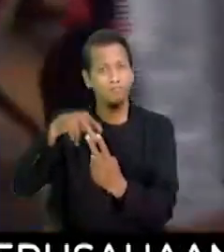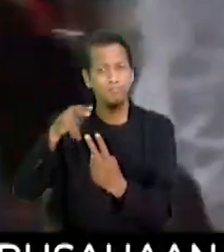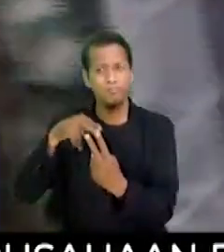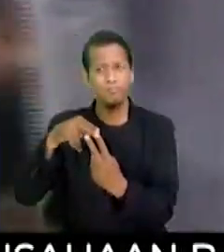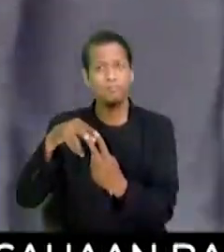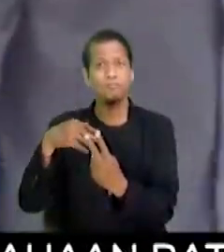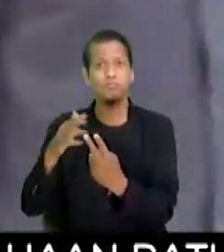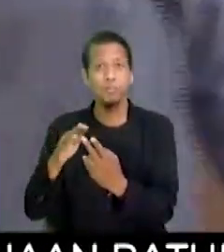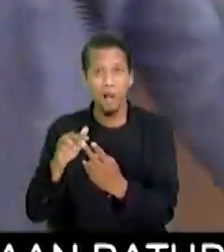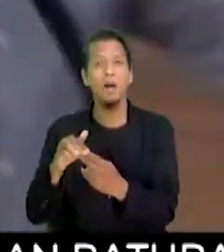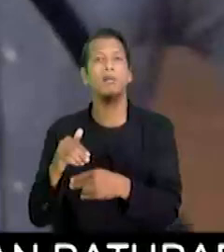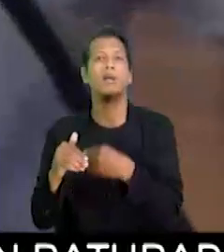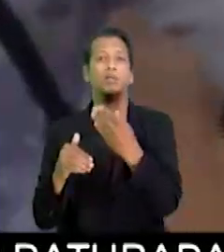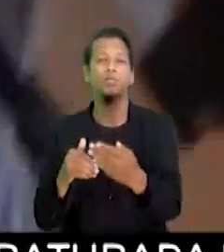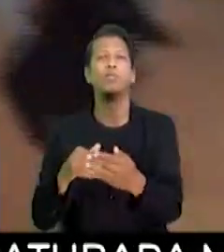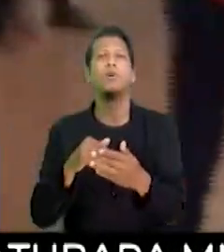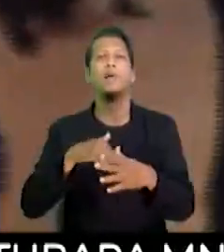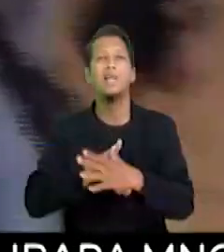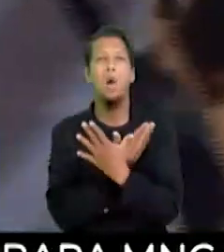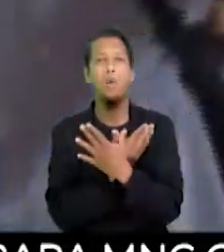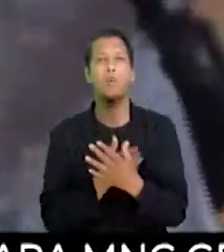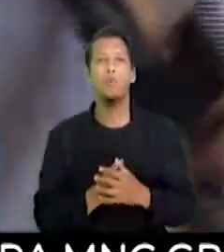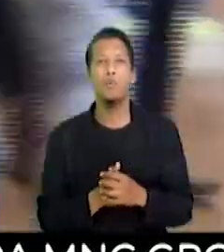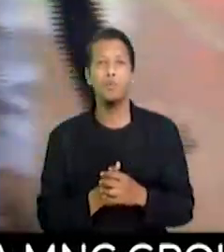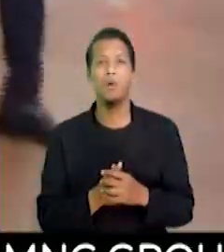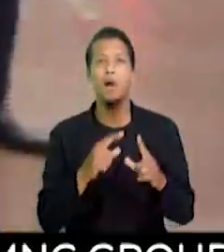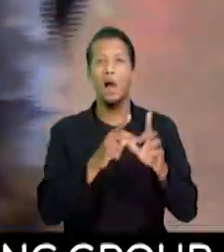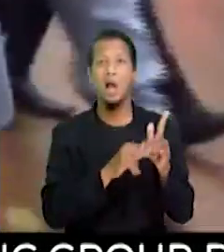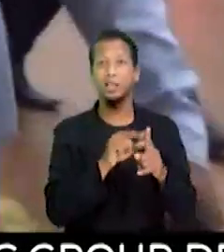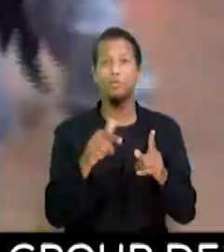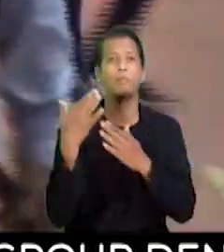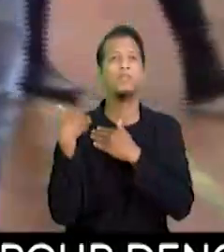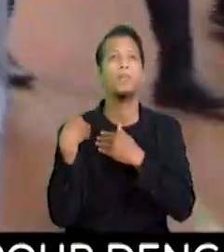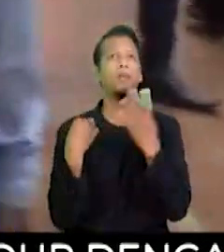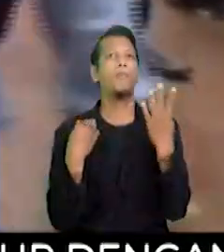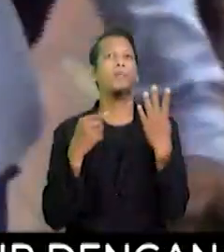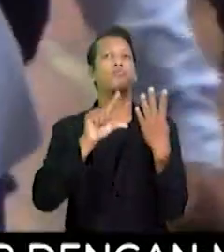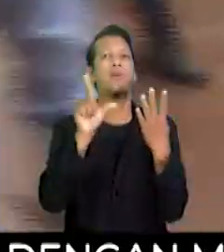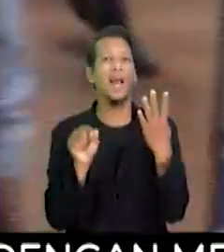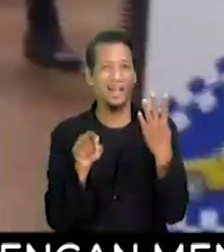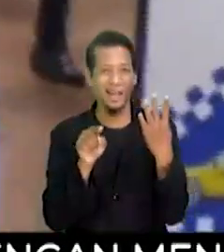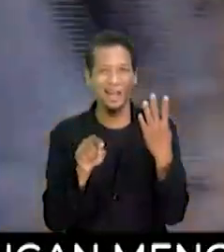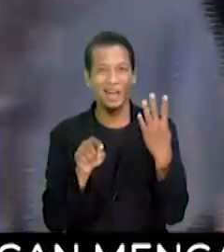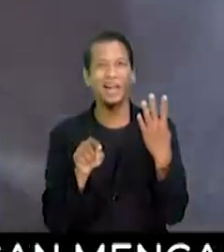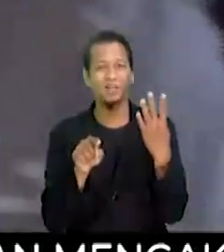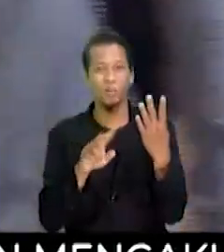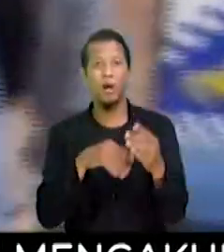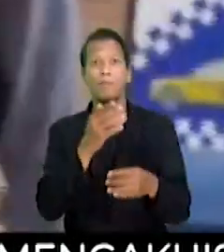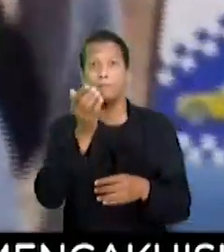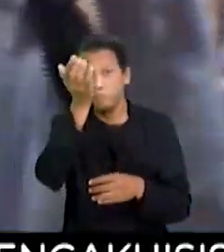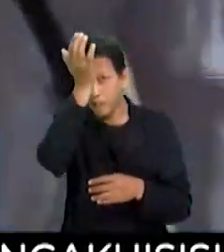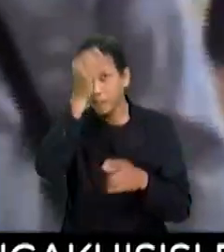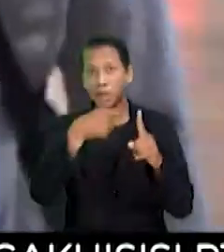secara maraton di Mapolda Riau. Andi Putra baru menjabat 4 bulan sebagai Bupati Kuantan